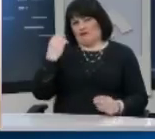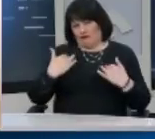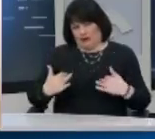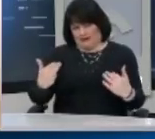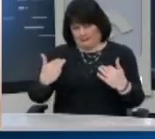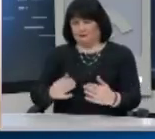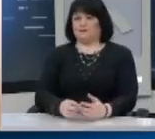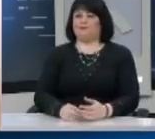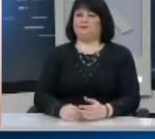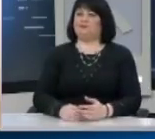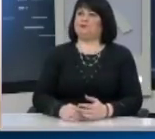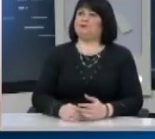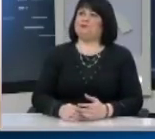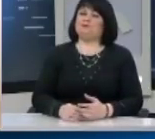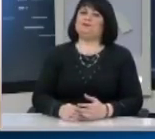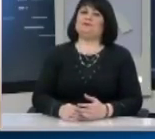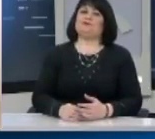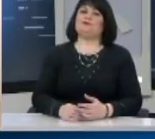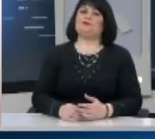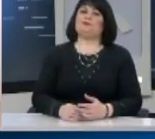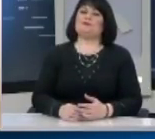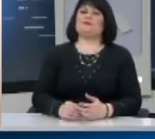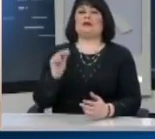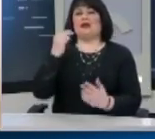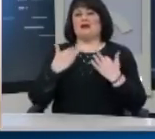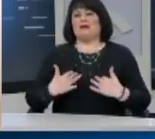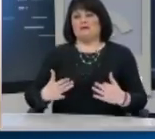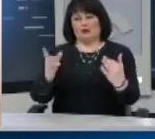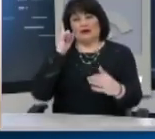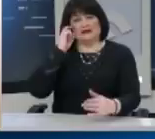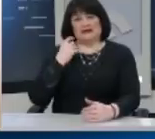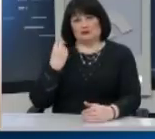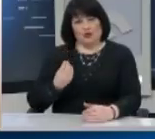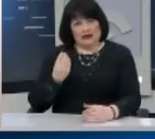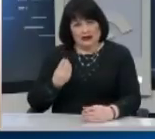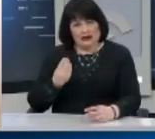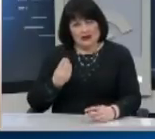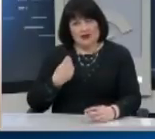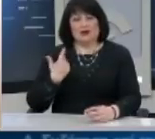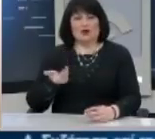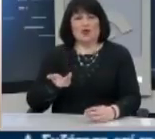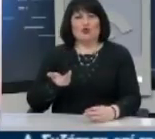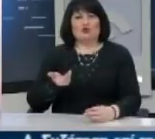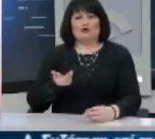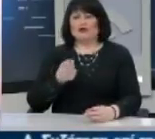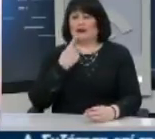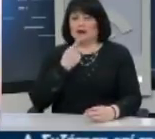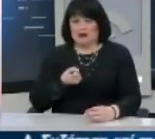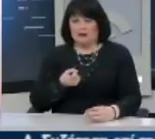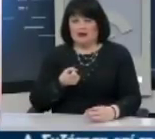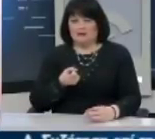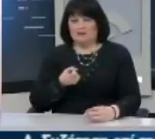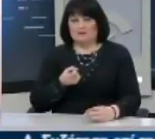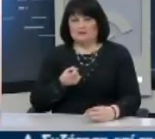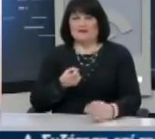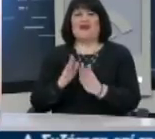η βουλή λοιπόν ξέρετε πάρα πολύ καλά ότι εξέδωσε